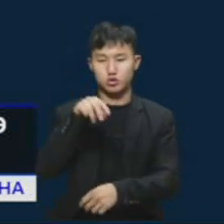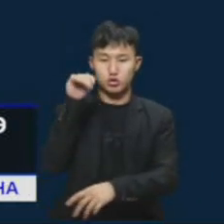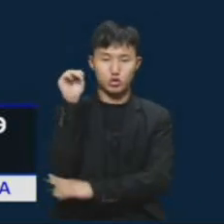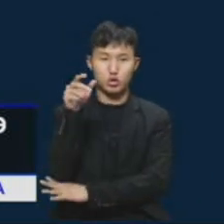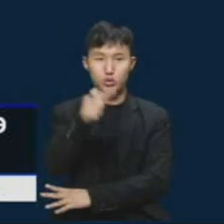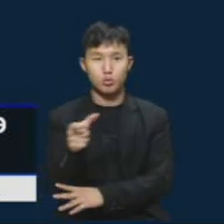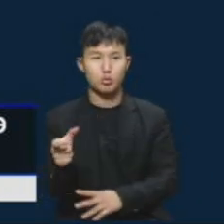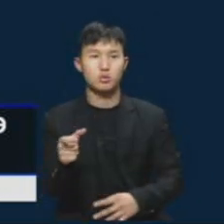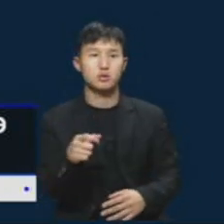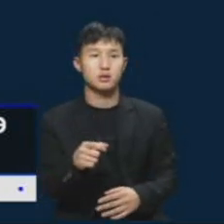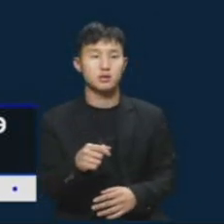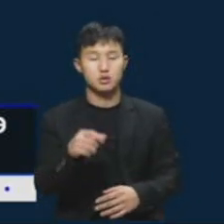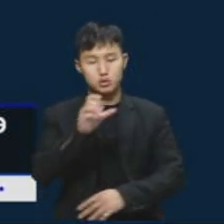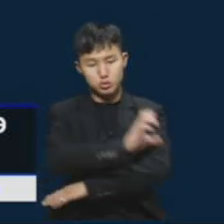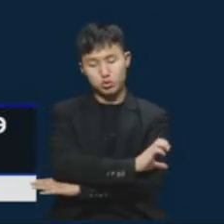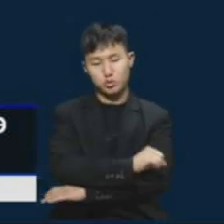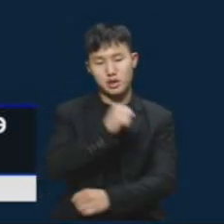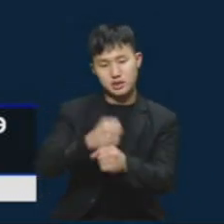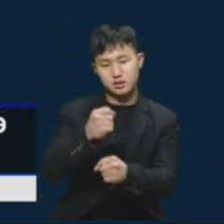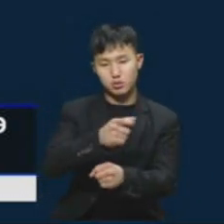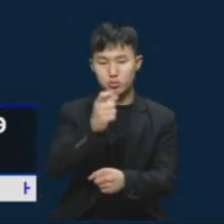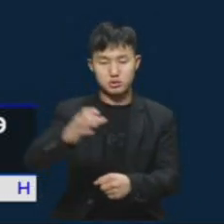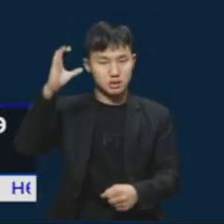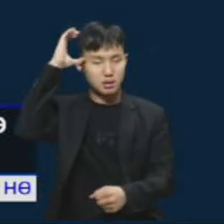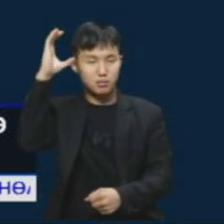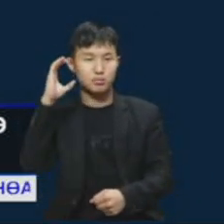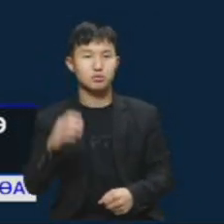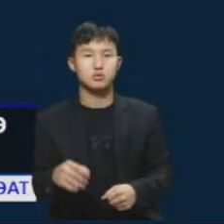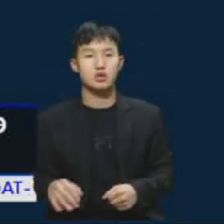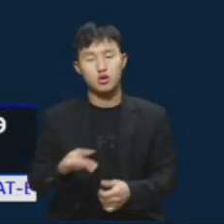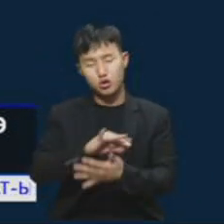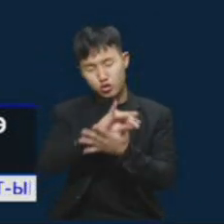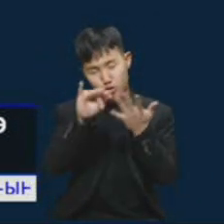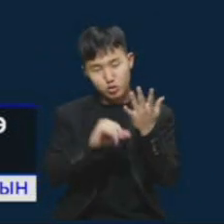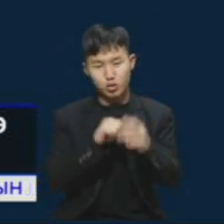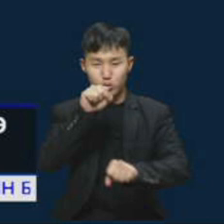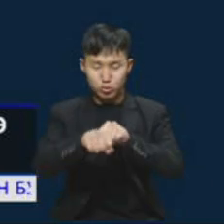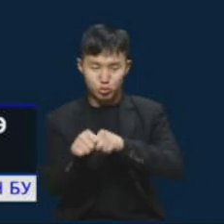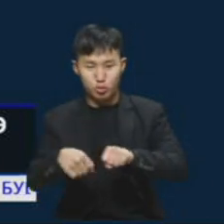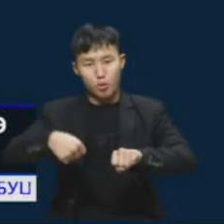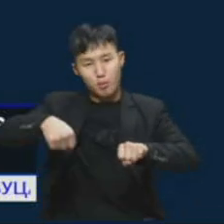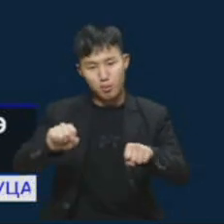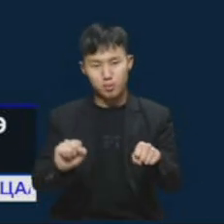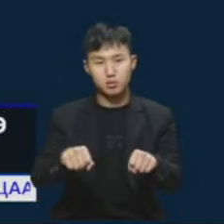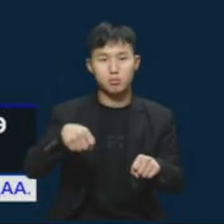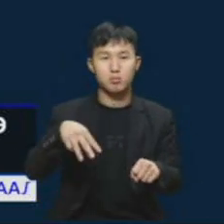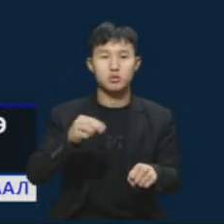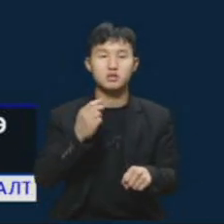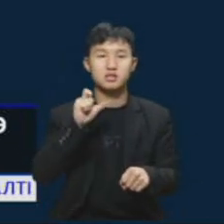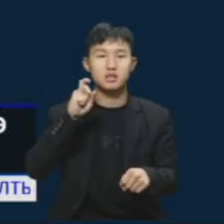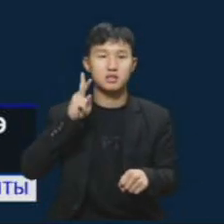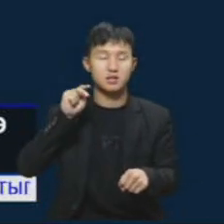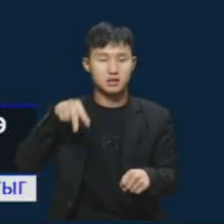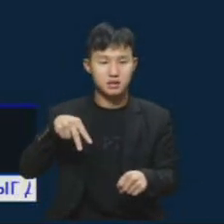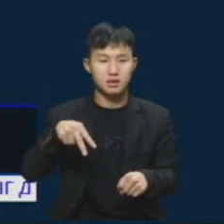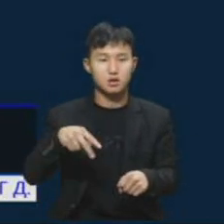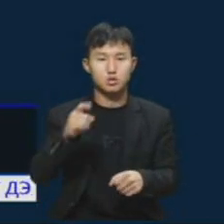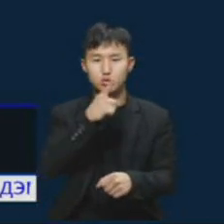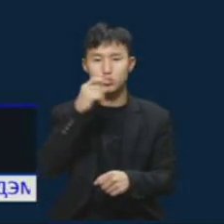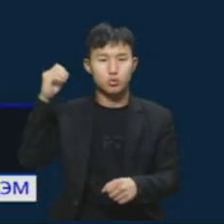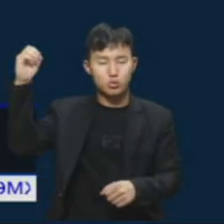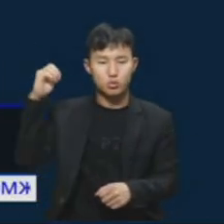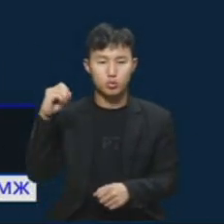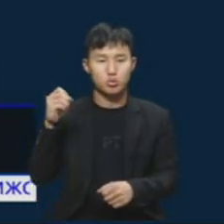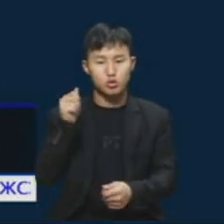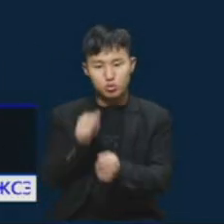тээврийн хэрэгсэл, сургууль цэцэрлэг ажилчдын автобус, за мөн бүх төрлийн ундаг дугуй мопед мотоциклийг 100% төлбөртэй бүсийн